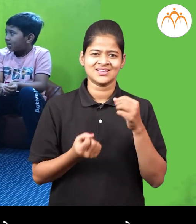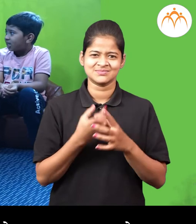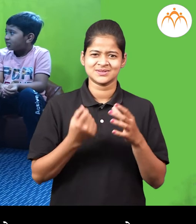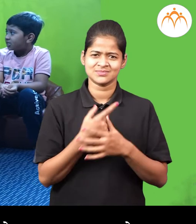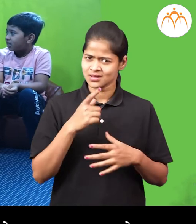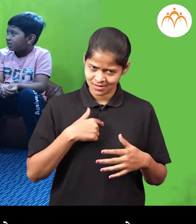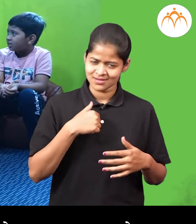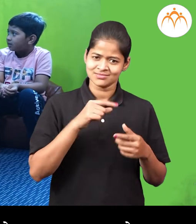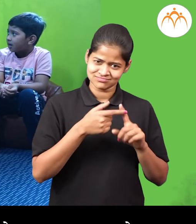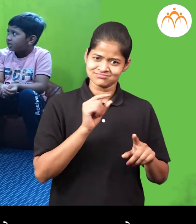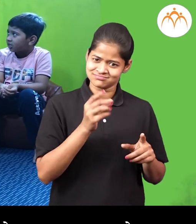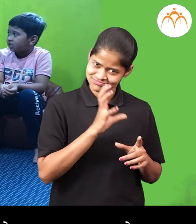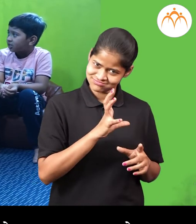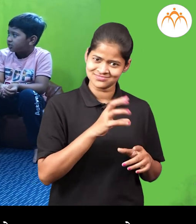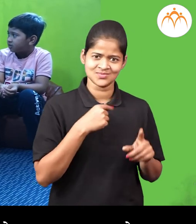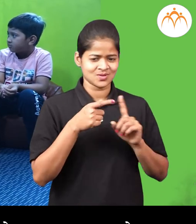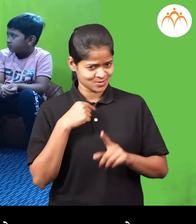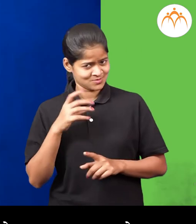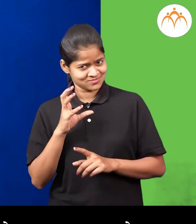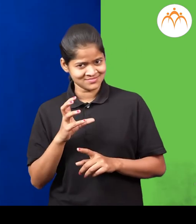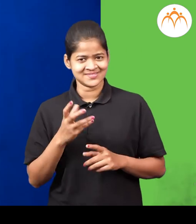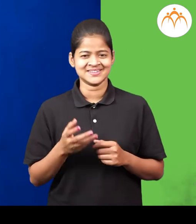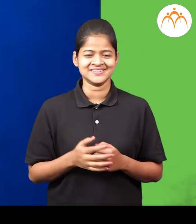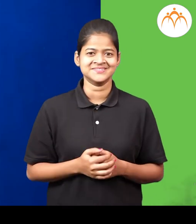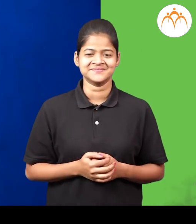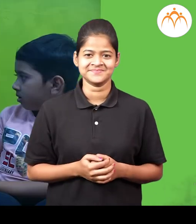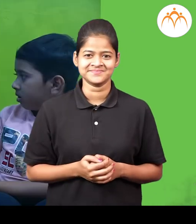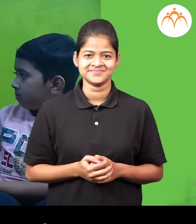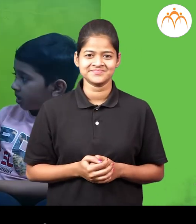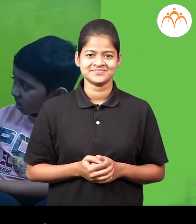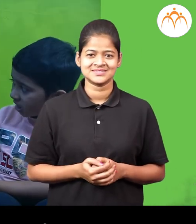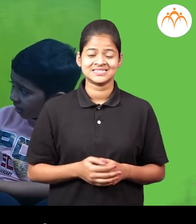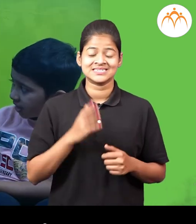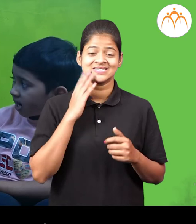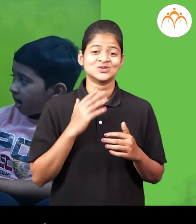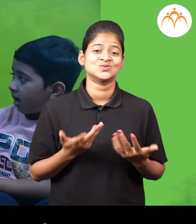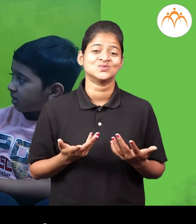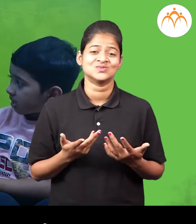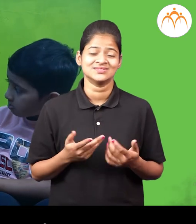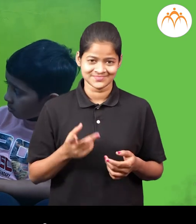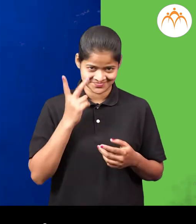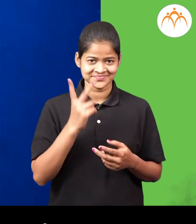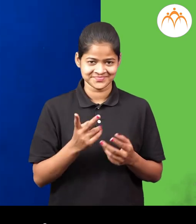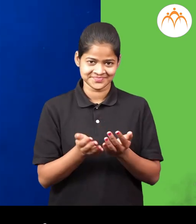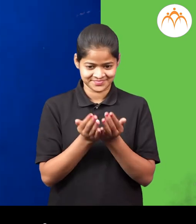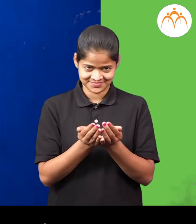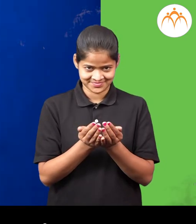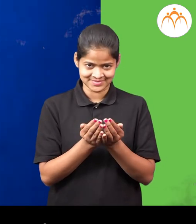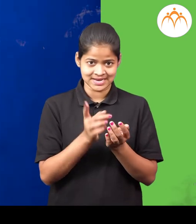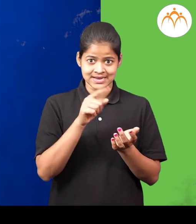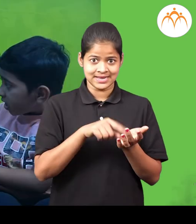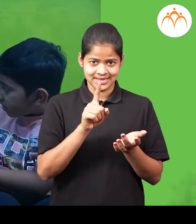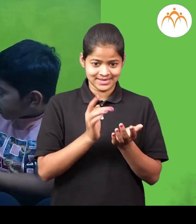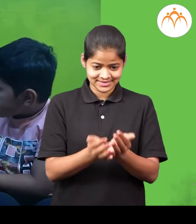गरता है। कशा वरुन बकतरी हातात माउतात का